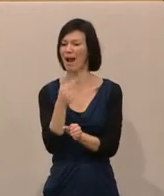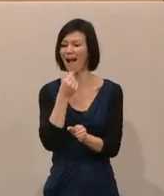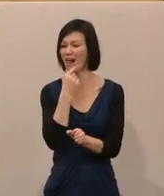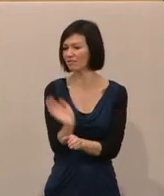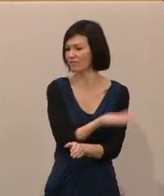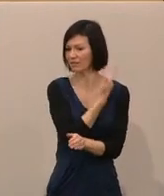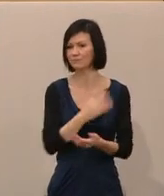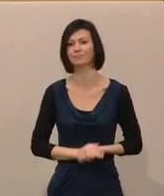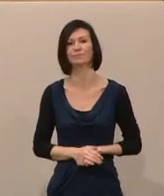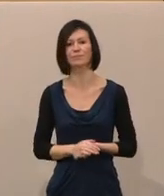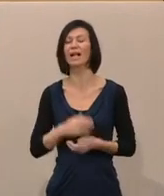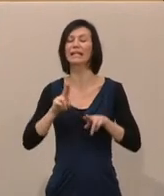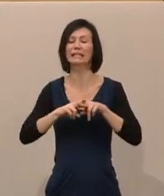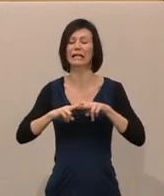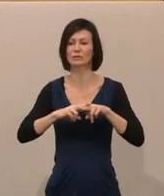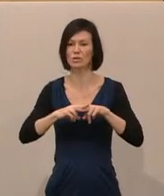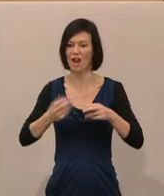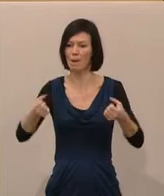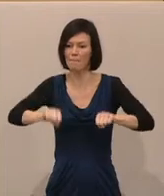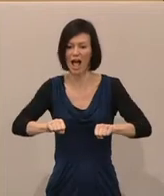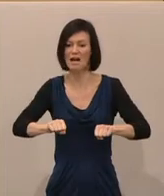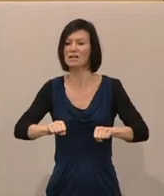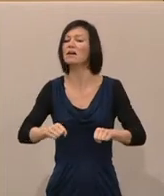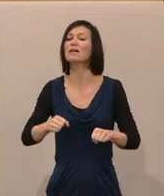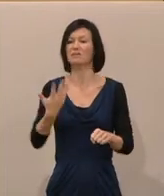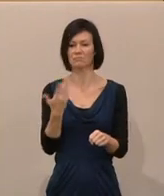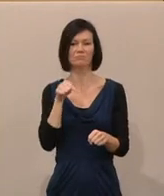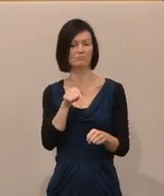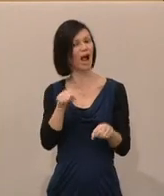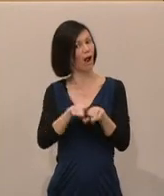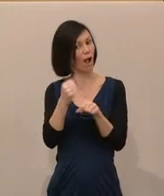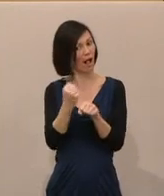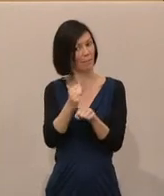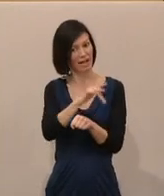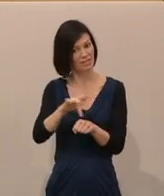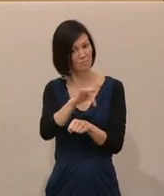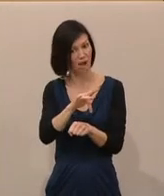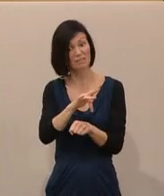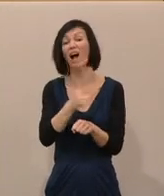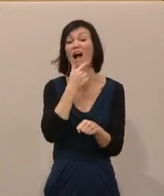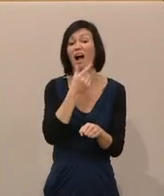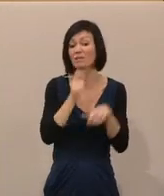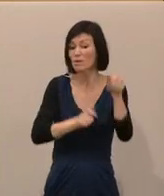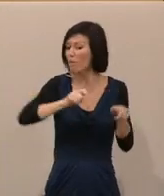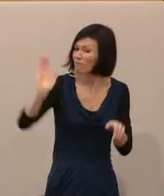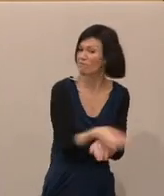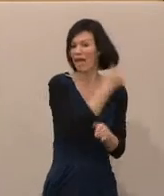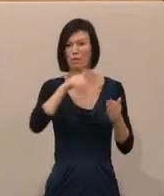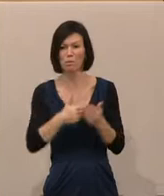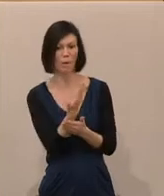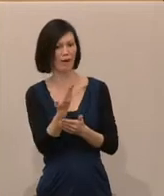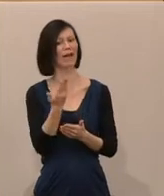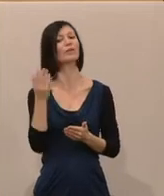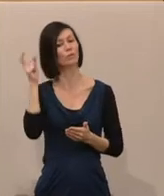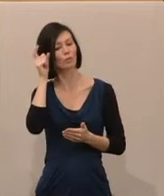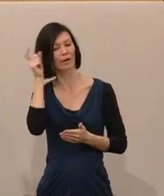der Sonderklasse nach dem Motto Rot raus, Türkis und Blau rein. Und wir erinnern